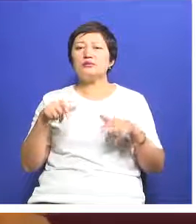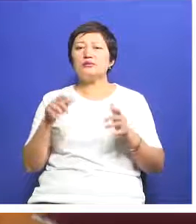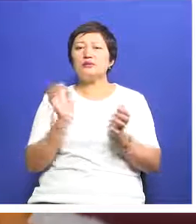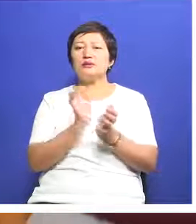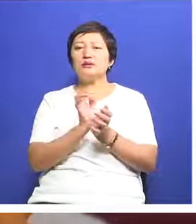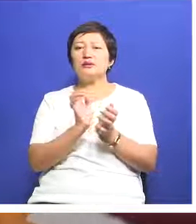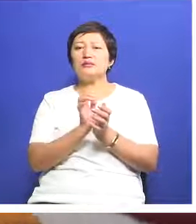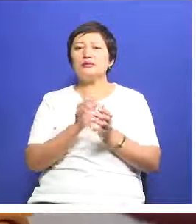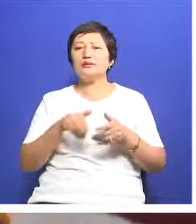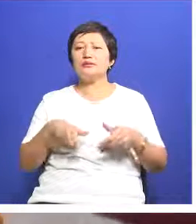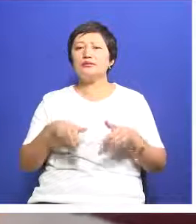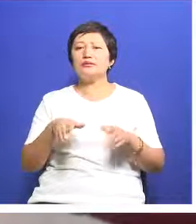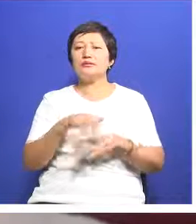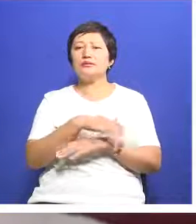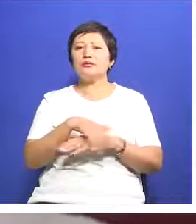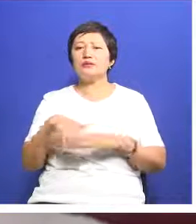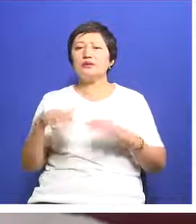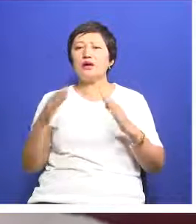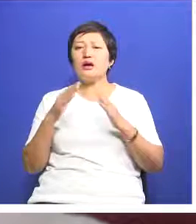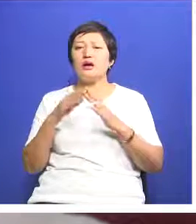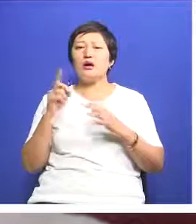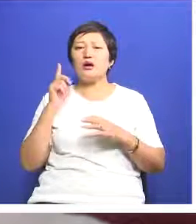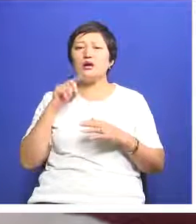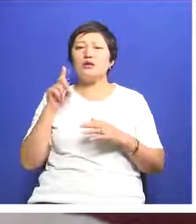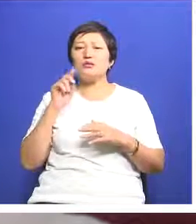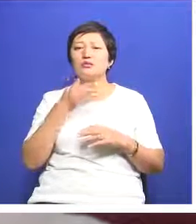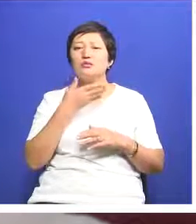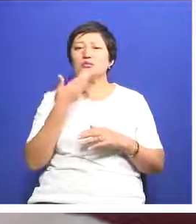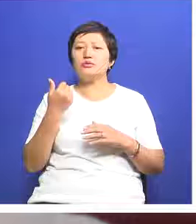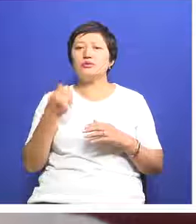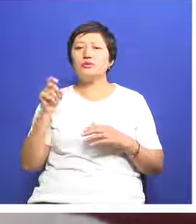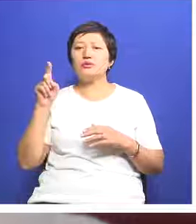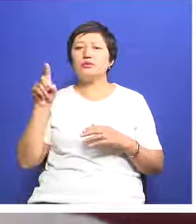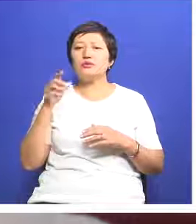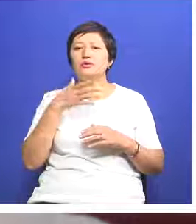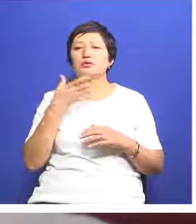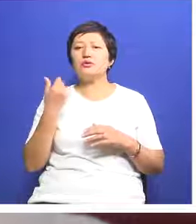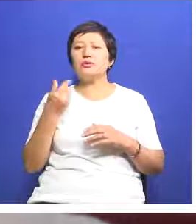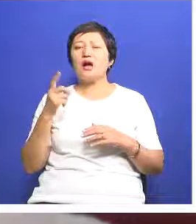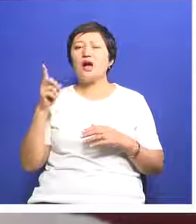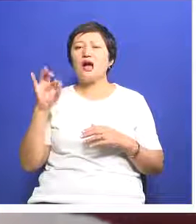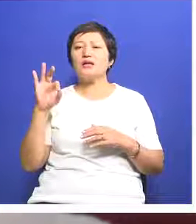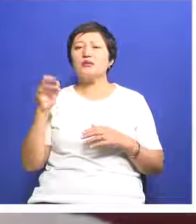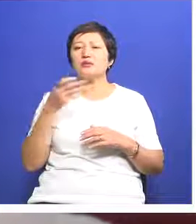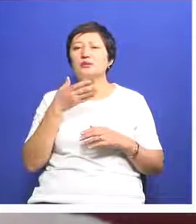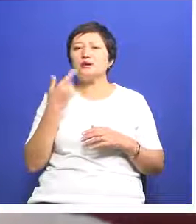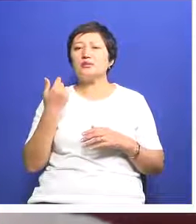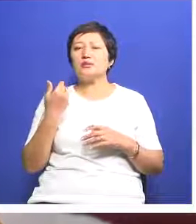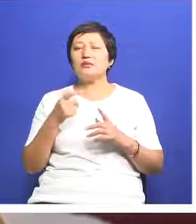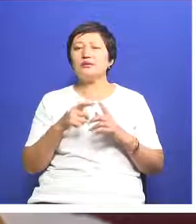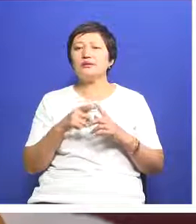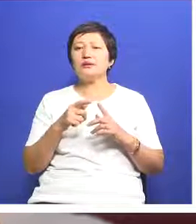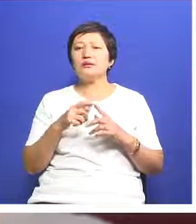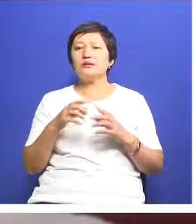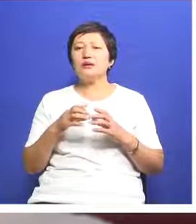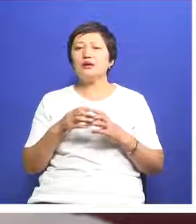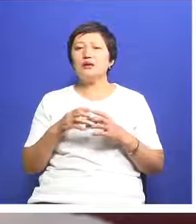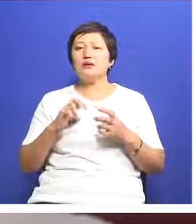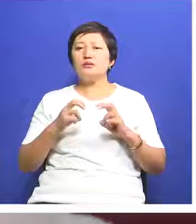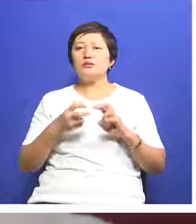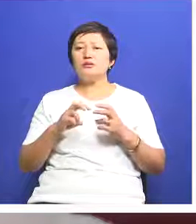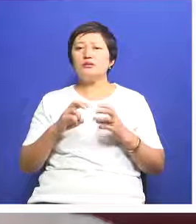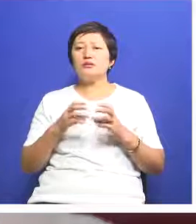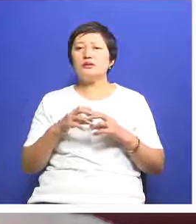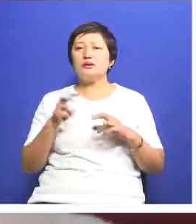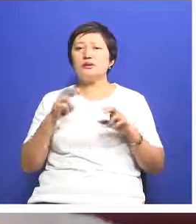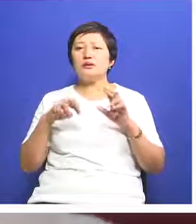ol. Köşemiz, odan kiyin üyimizde ağız suğumuz jok. Svetimiz jok. Gaz kubırın aytpayaq koyayın. Sol meselelerin